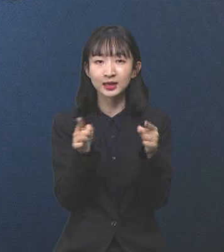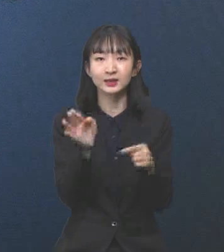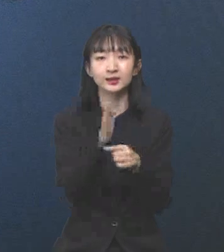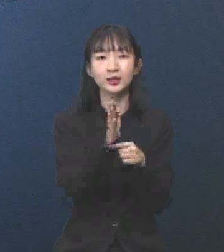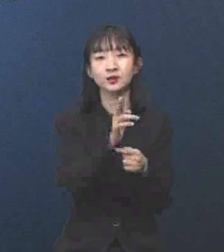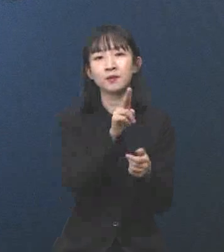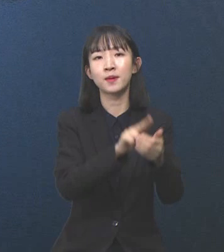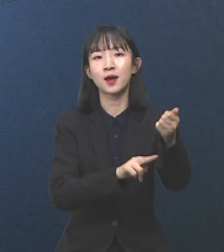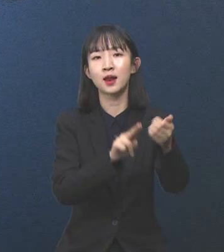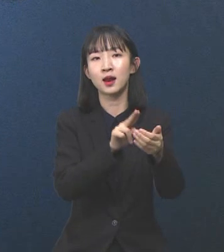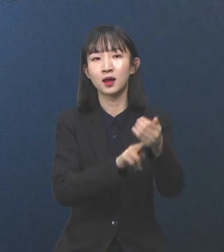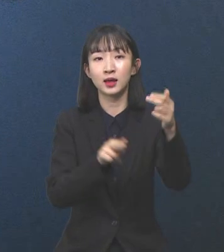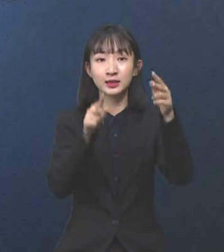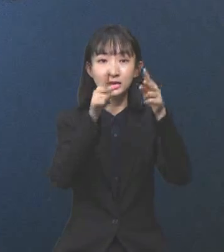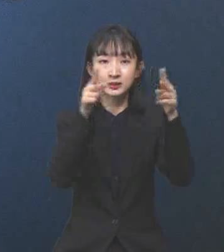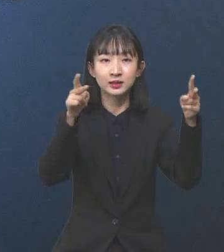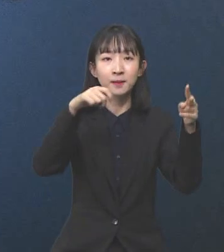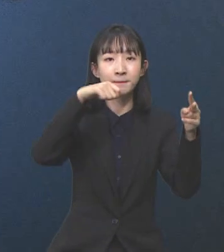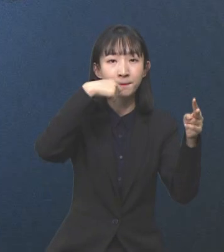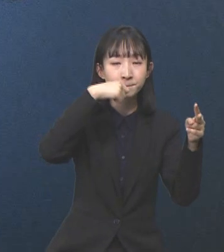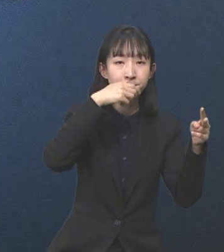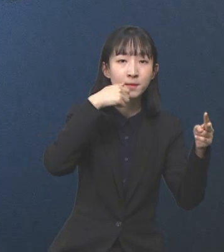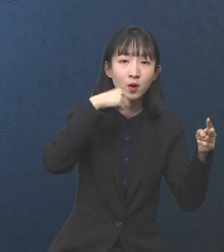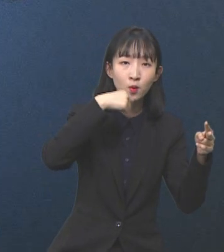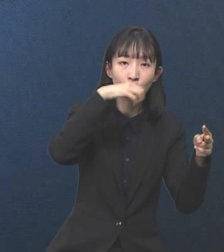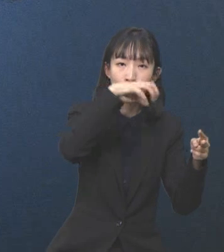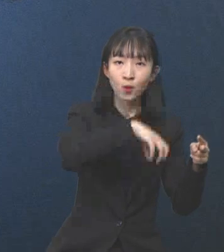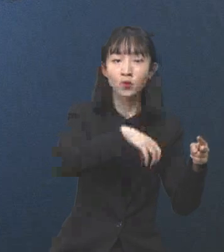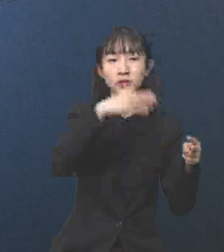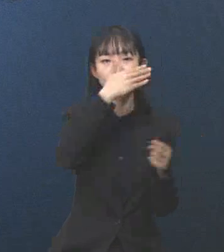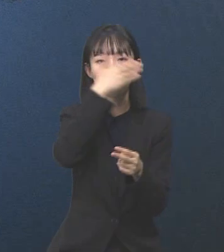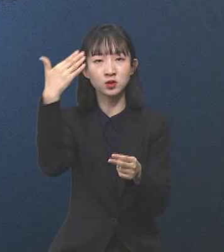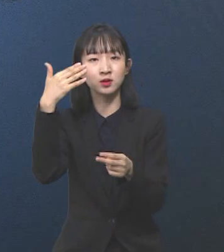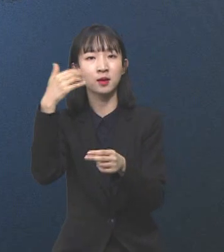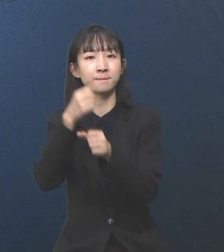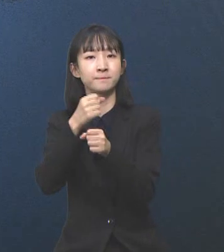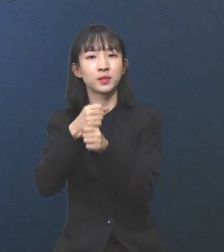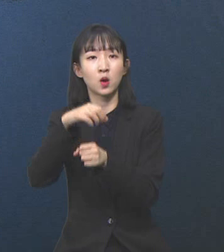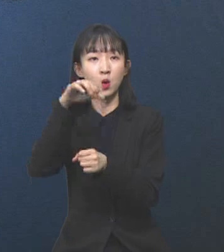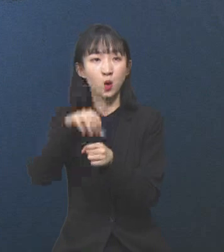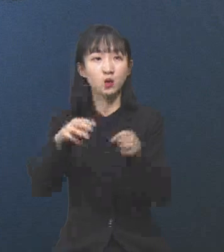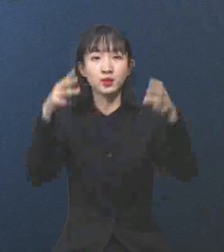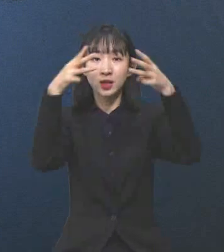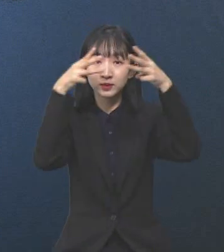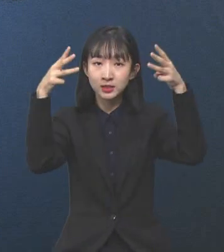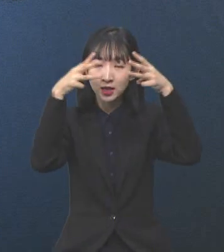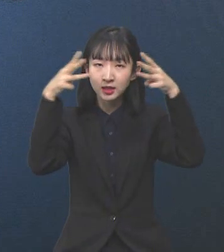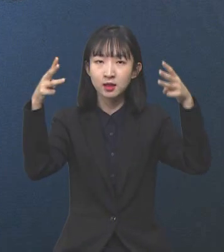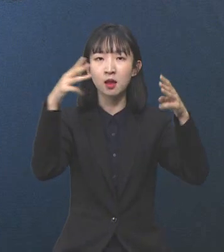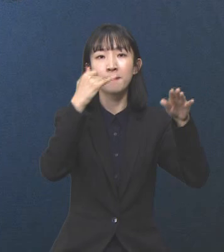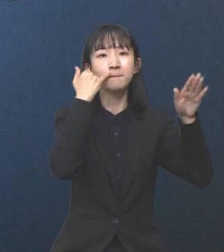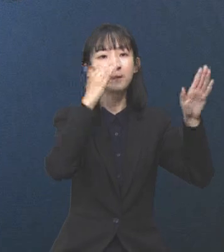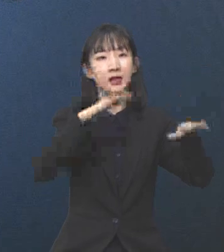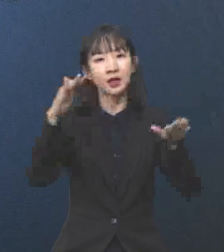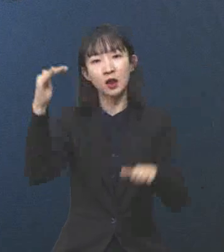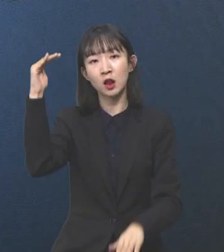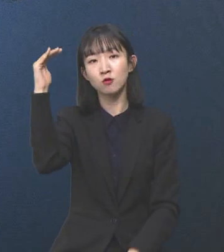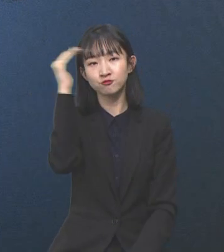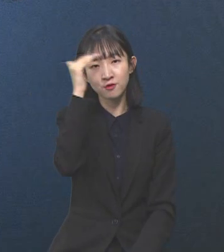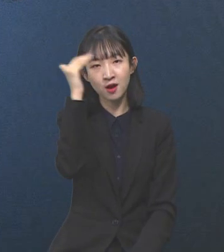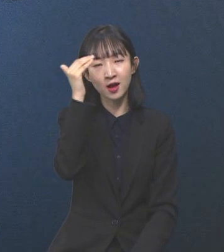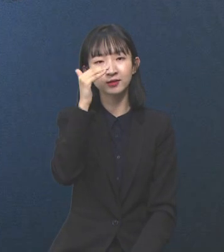어시장이 2층에 식당과 청년 물 등이 들어섭니다 옥상에는 바다를 보며 쉬고 즐길 수 있는